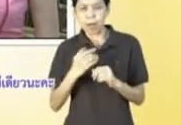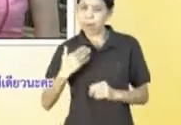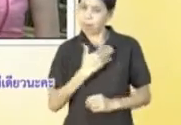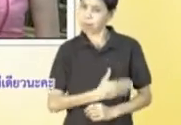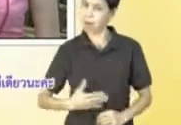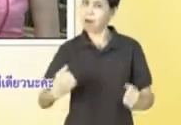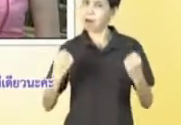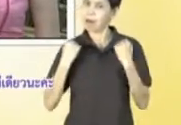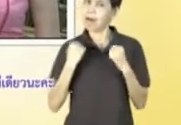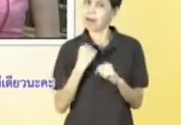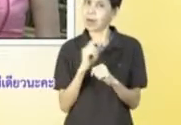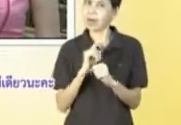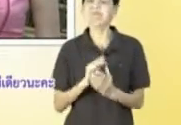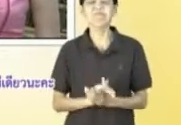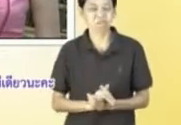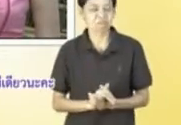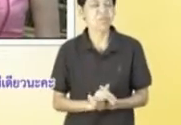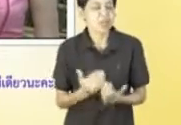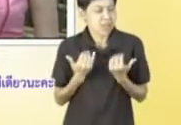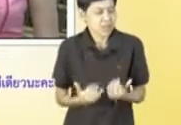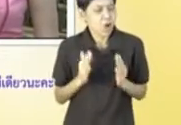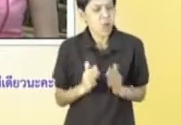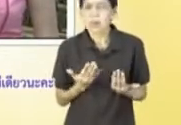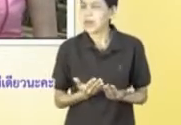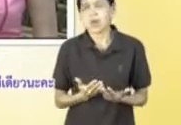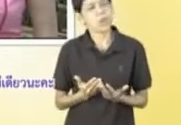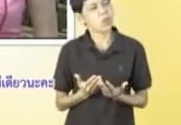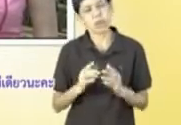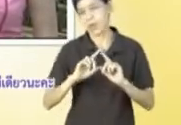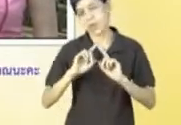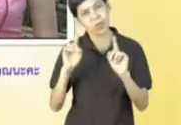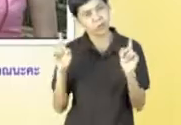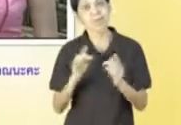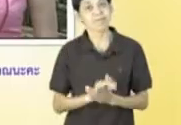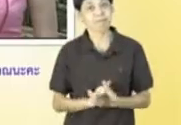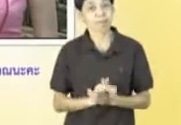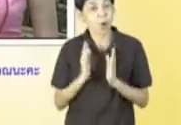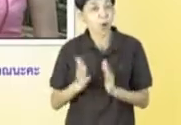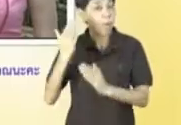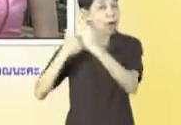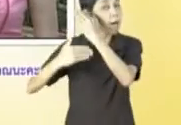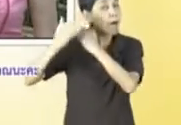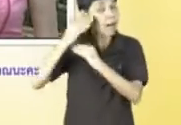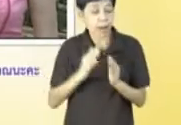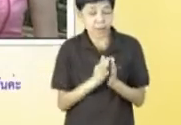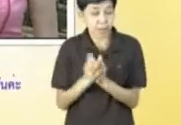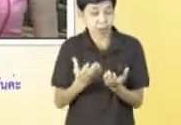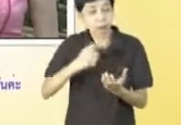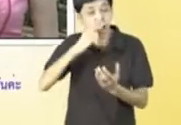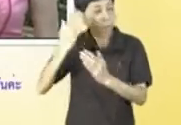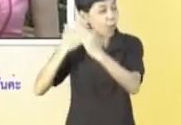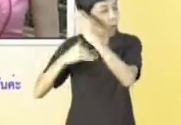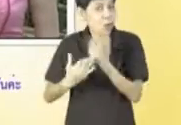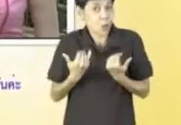ได้มีสุขภาพแข็งแรงซึ่งต่างจากคนปัจจุบันอย่างสิ้นเชิงเลยทีเดียวนะคะพูดถึงคนโบราณและอาหารโบราณนะคะเม